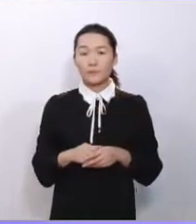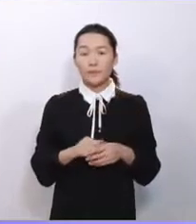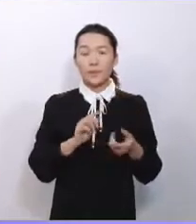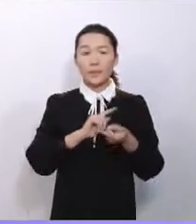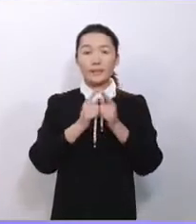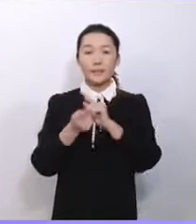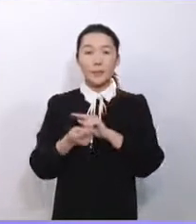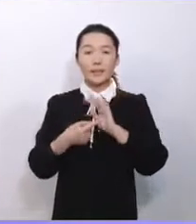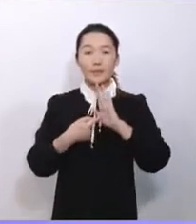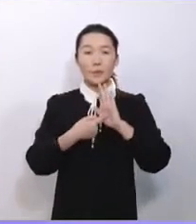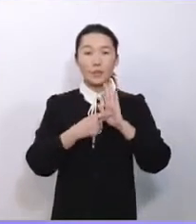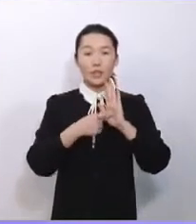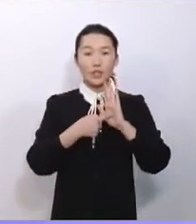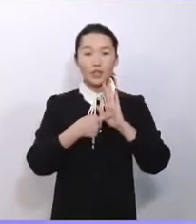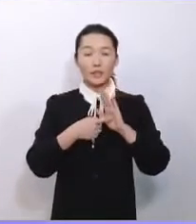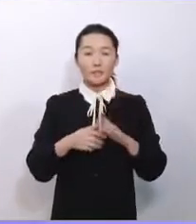Замените умножением.